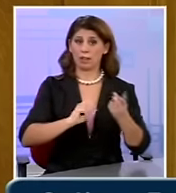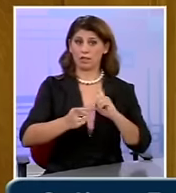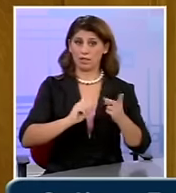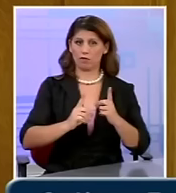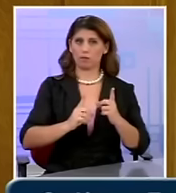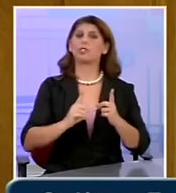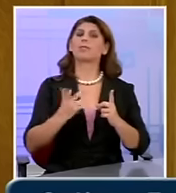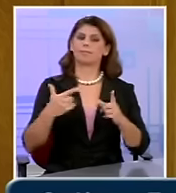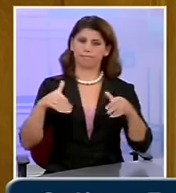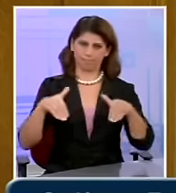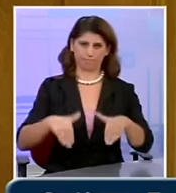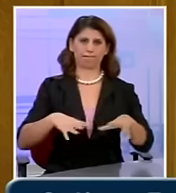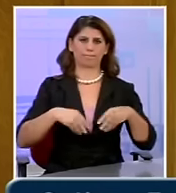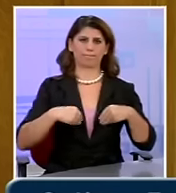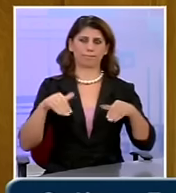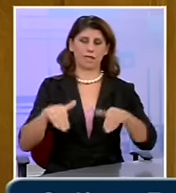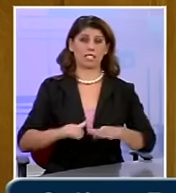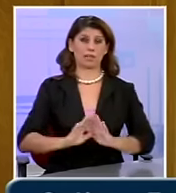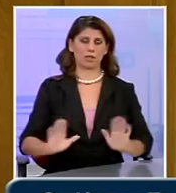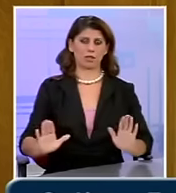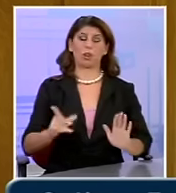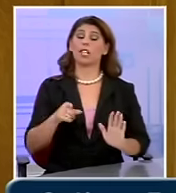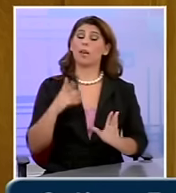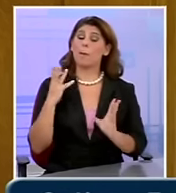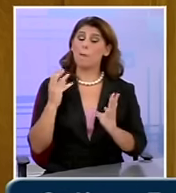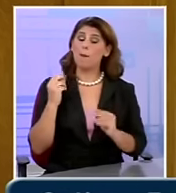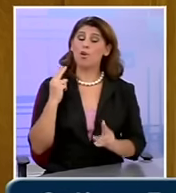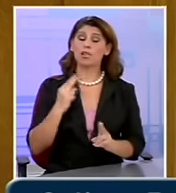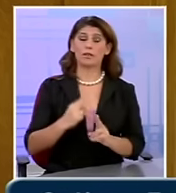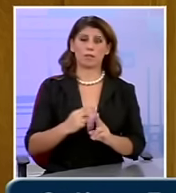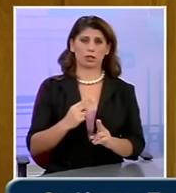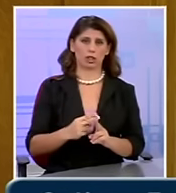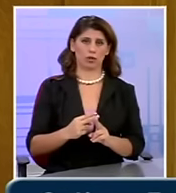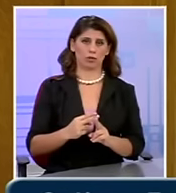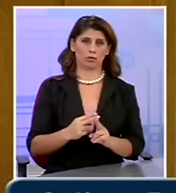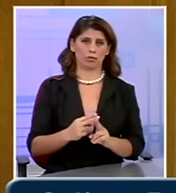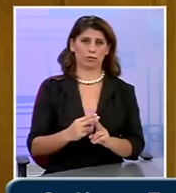γίνει σεβαστό. Και είναι πολύ σημαντικό